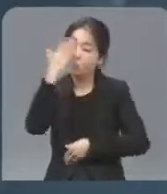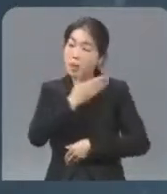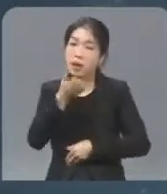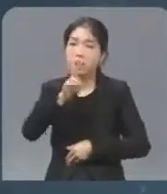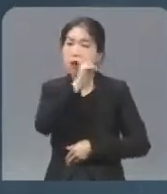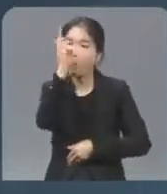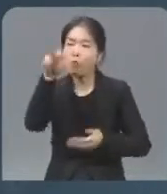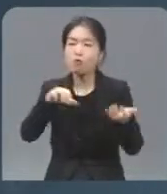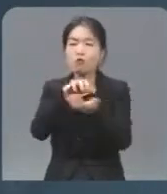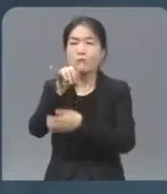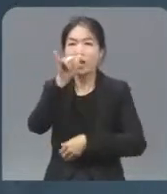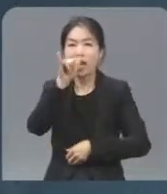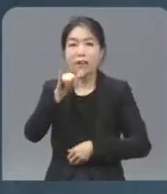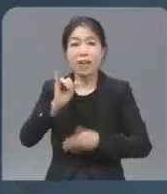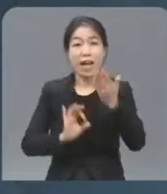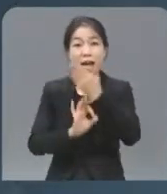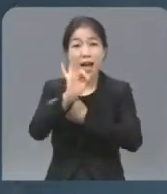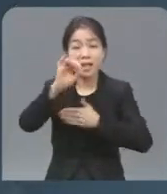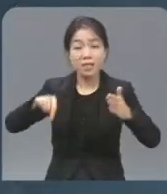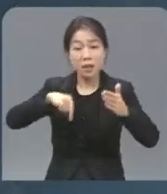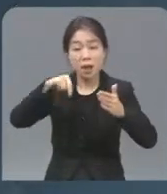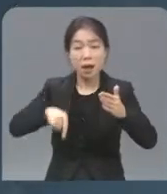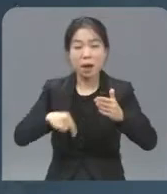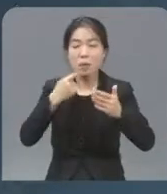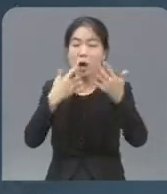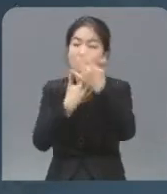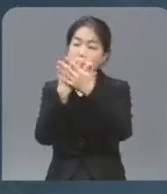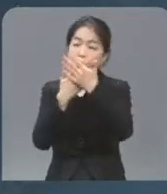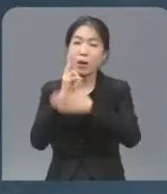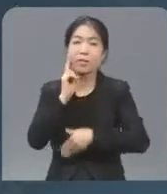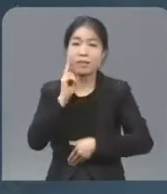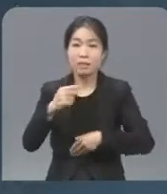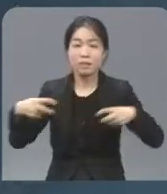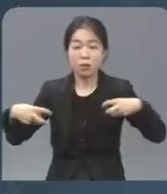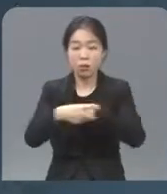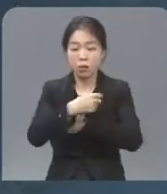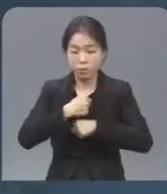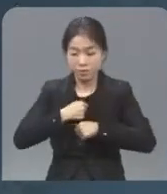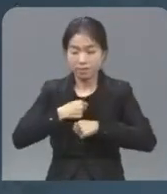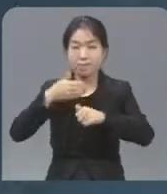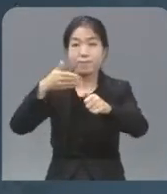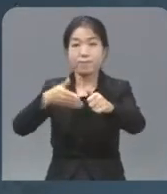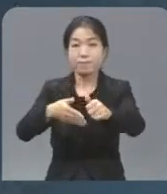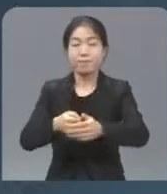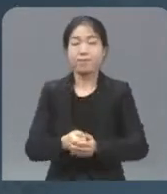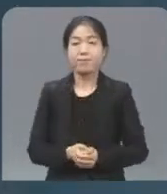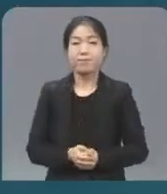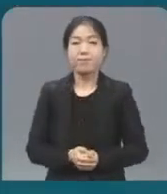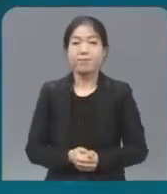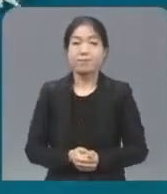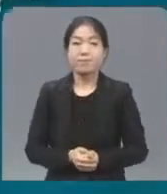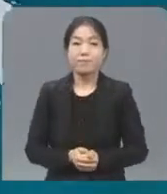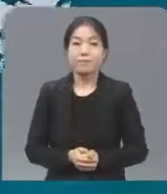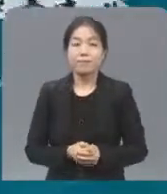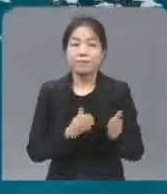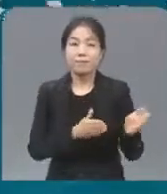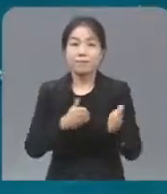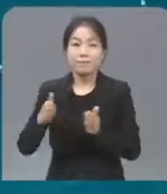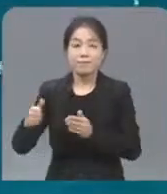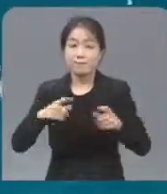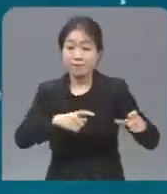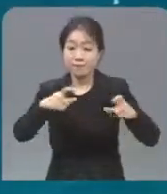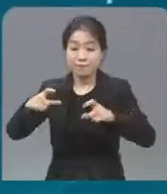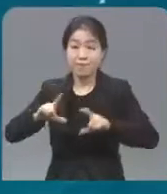흐려지게 있고 아침까지는 내륙 지역에 안개가 지켰습니다 교통안전에 각별히 주의하셔야겠습니다 다운 자세한 지역별